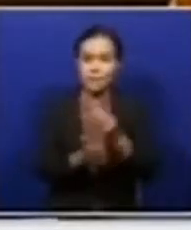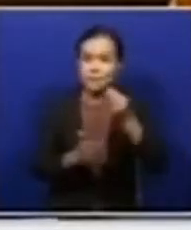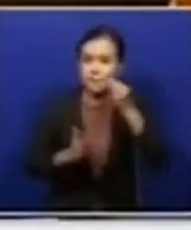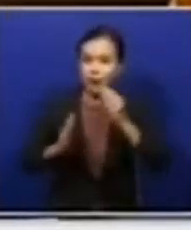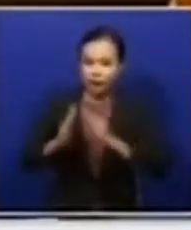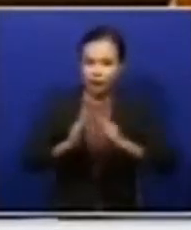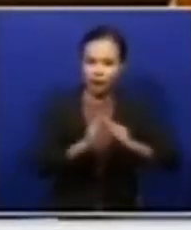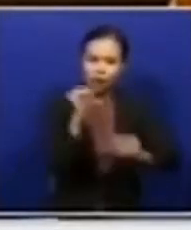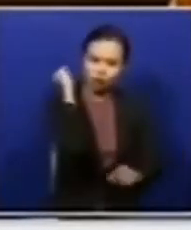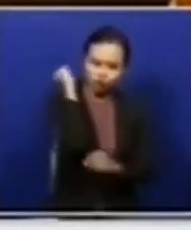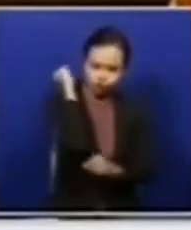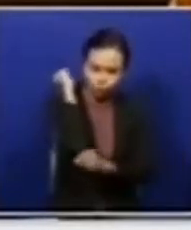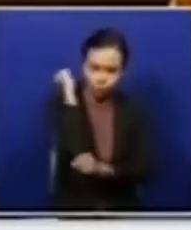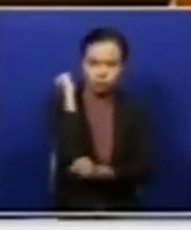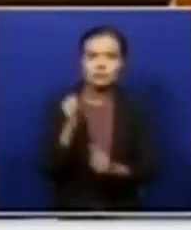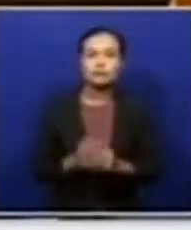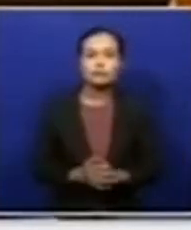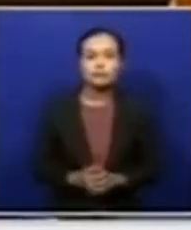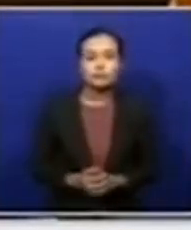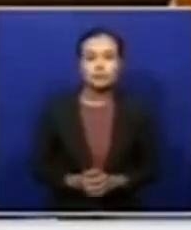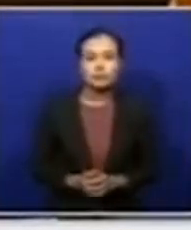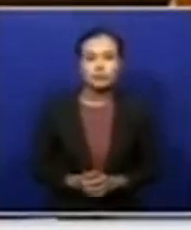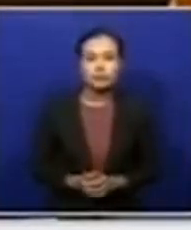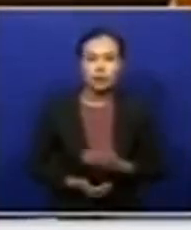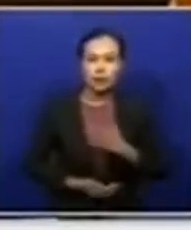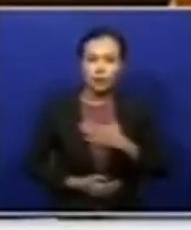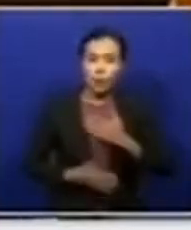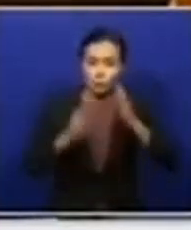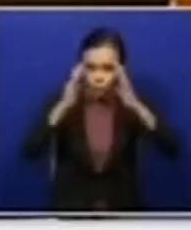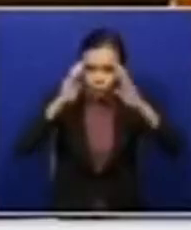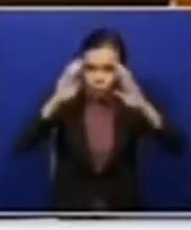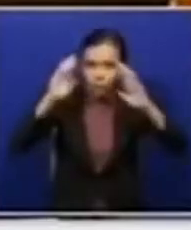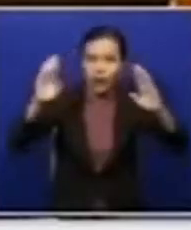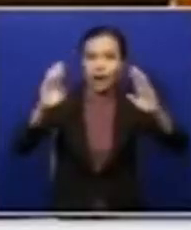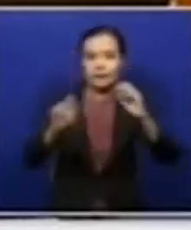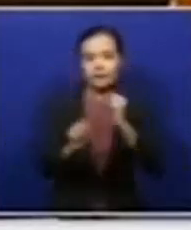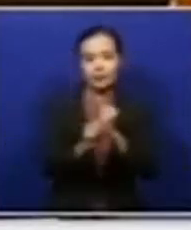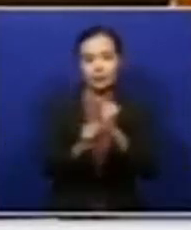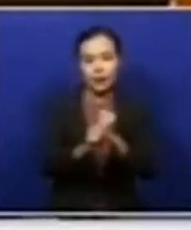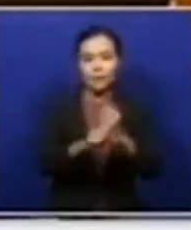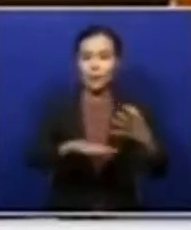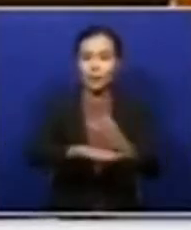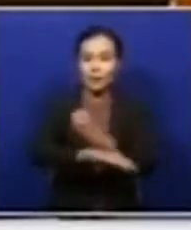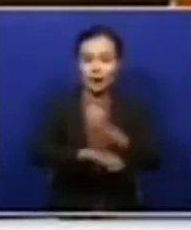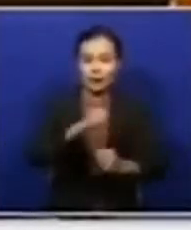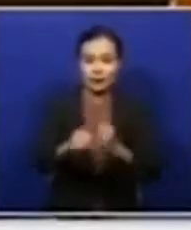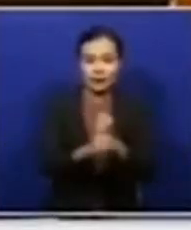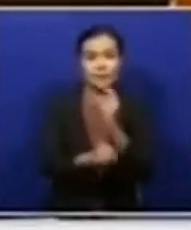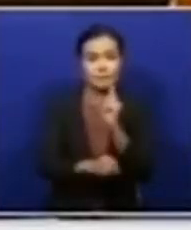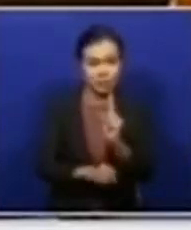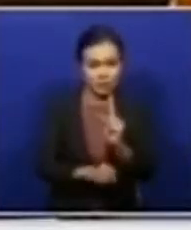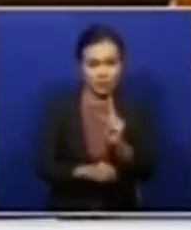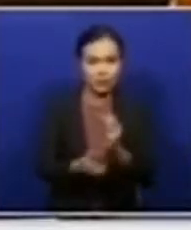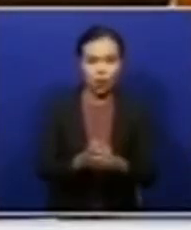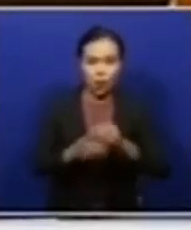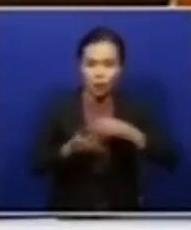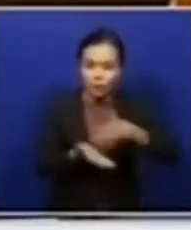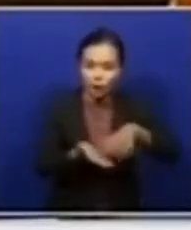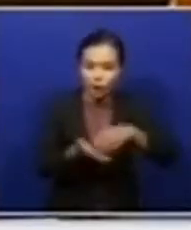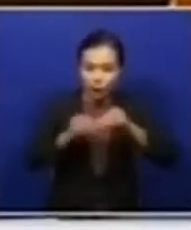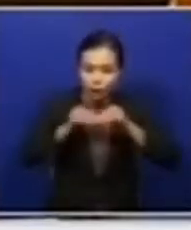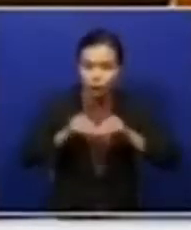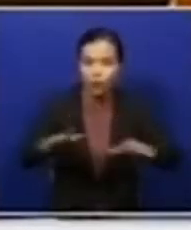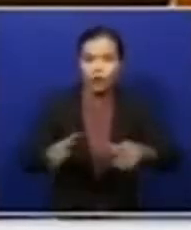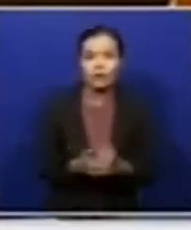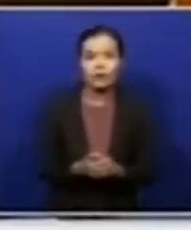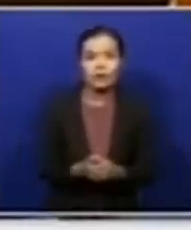นเมืองเสียมากนะครับผมก็ได้ประสบการณ์น้อยนิดจากการทำการเมือง1ปีนะครับที่จะมาแชร์ให้ทุกท่านฟังครับข้อแ